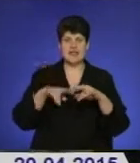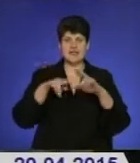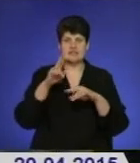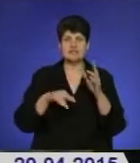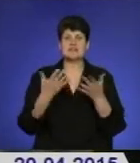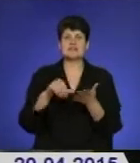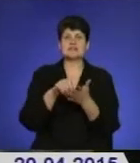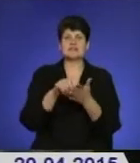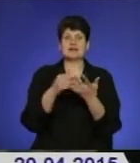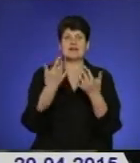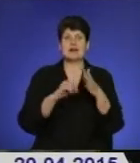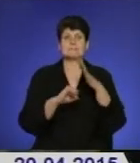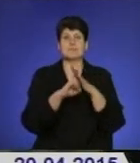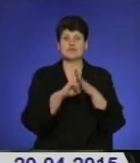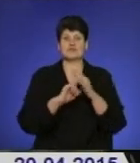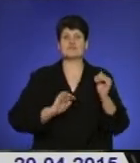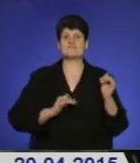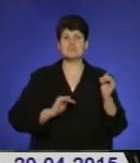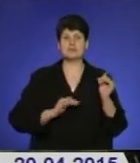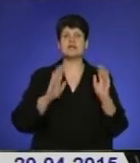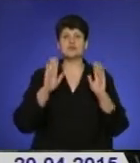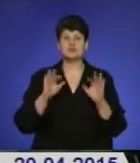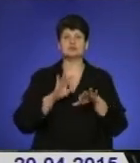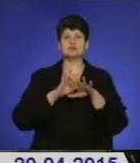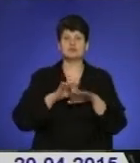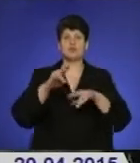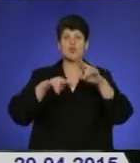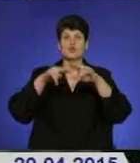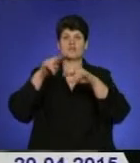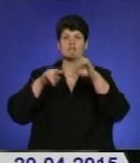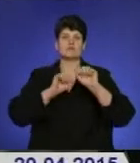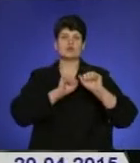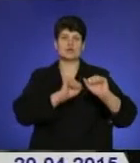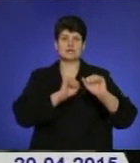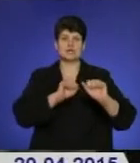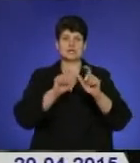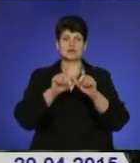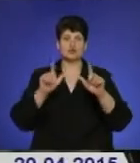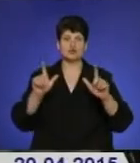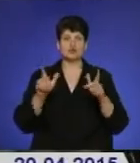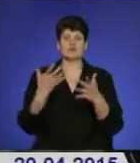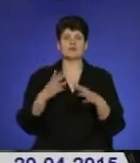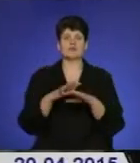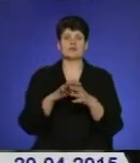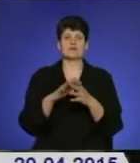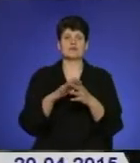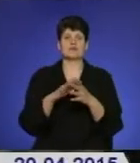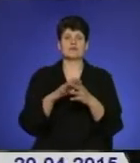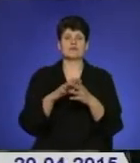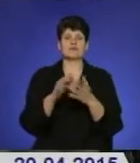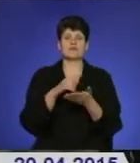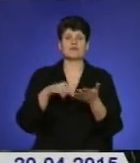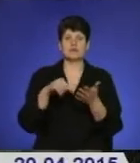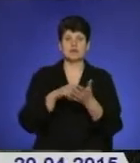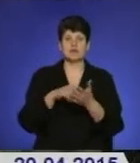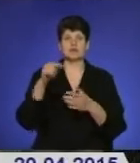базових фірм будівельних Тернопільщини, котрі будуть здійснювати будівництво фортифікаційних споруд відповідно в населених пунктах